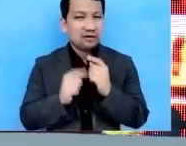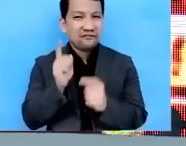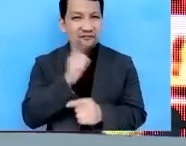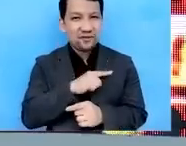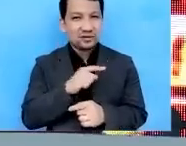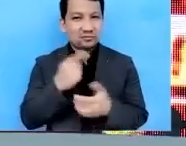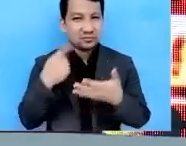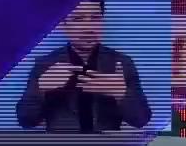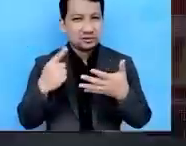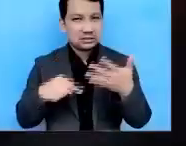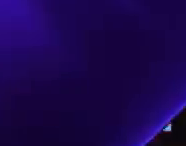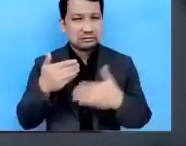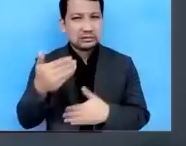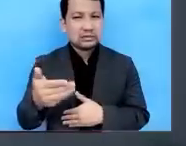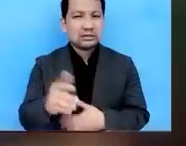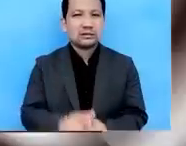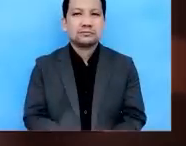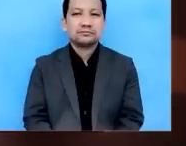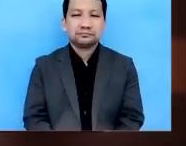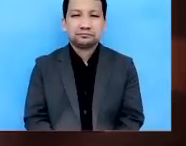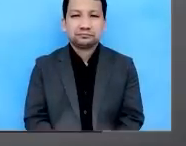check po natin.